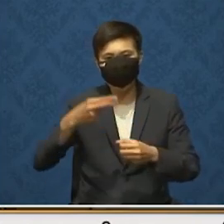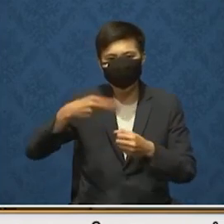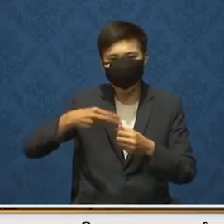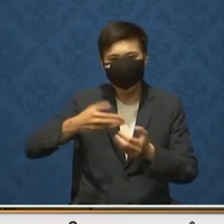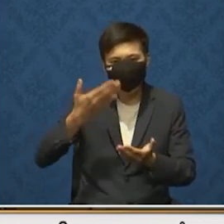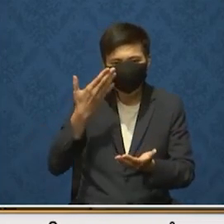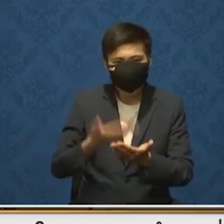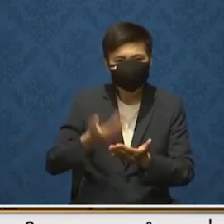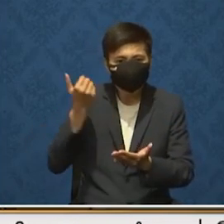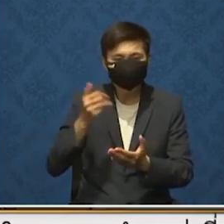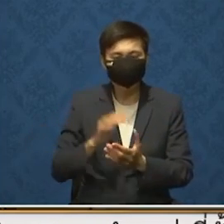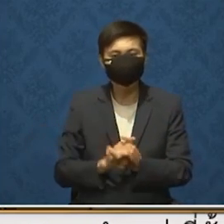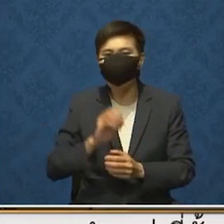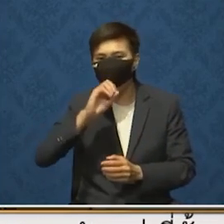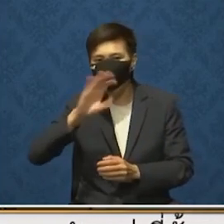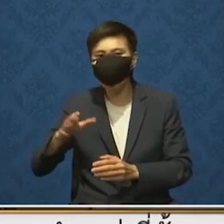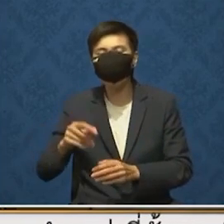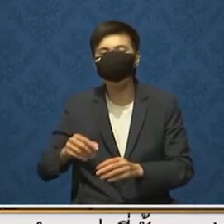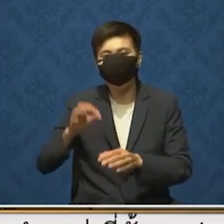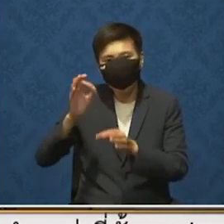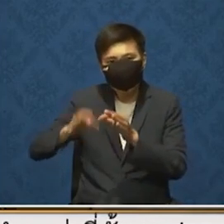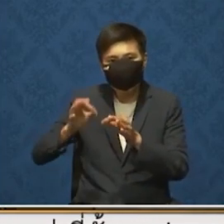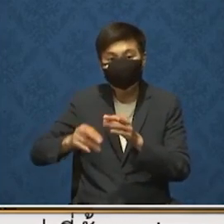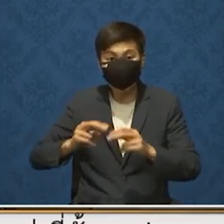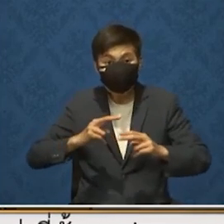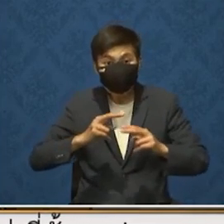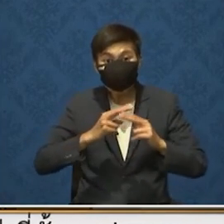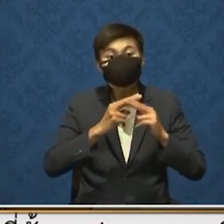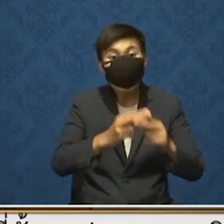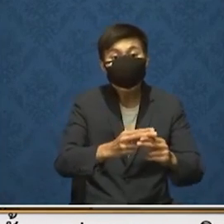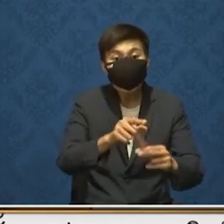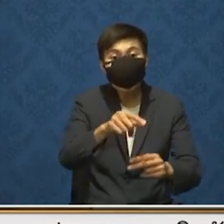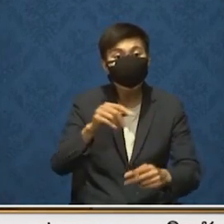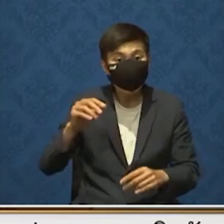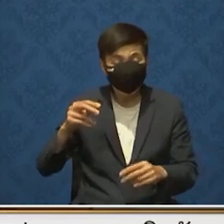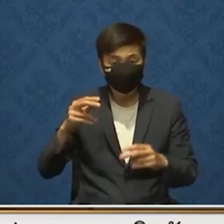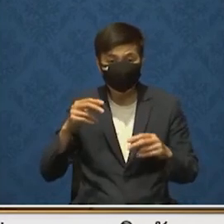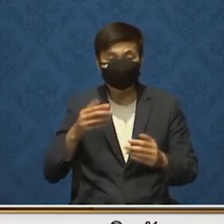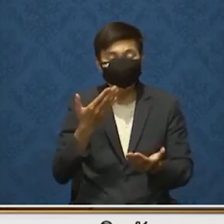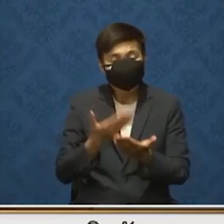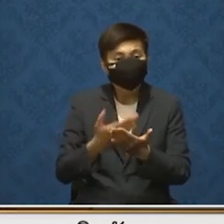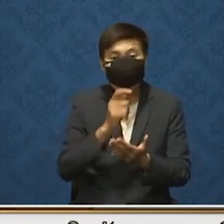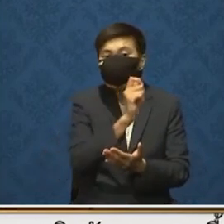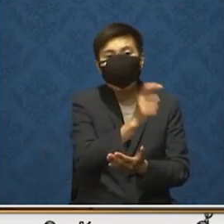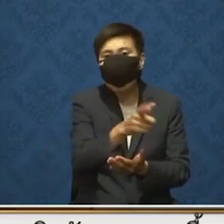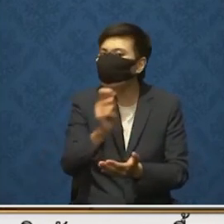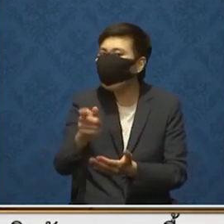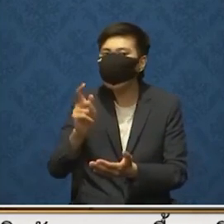ให้คนอนเขาไปหยับ แลวตวเองล่ะ สุรู้สุร้ายสินดี